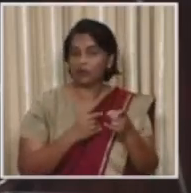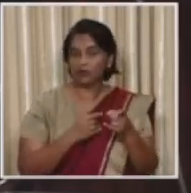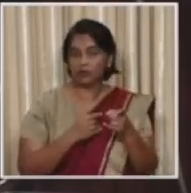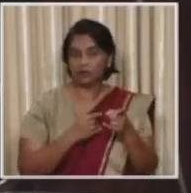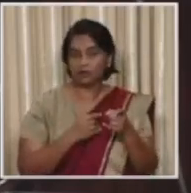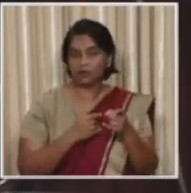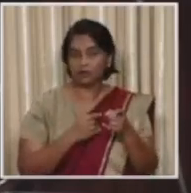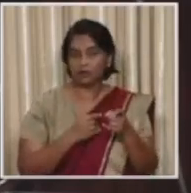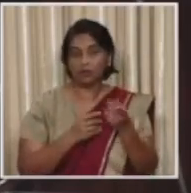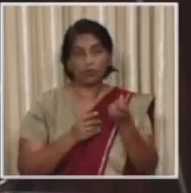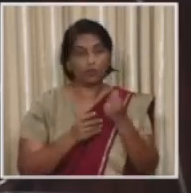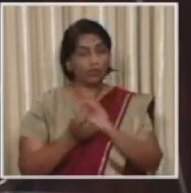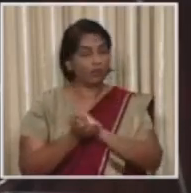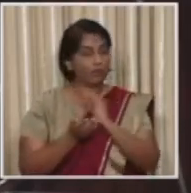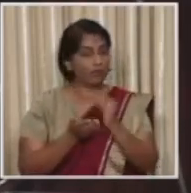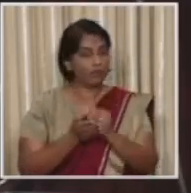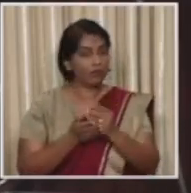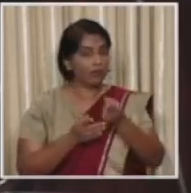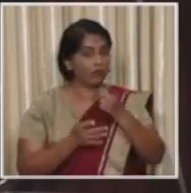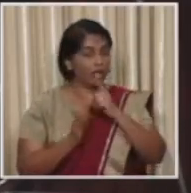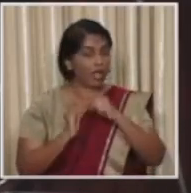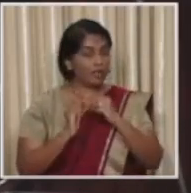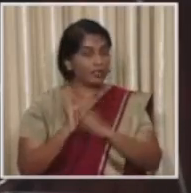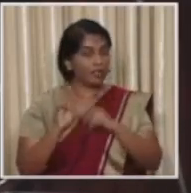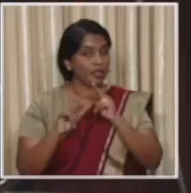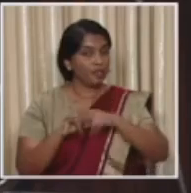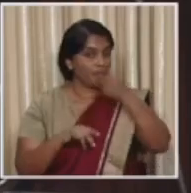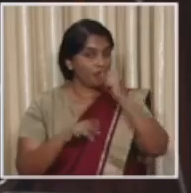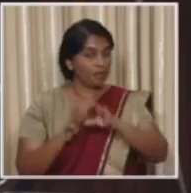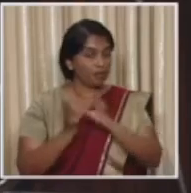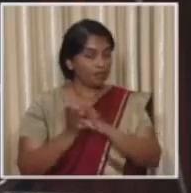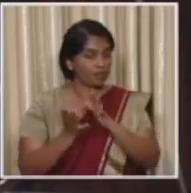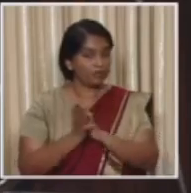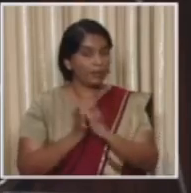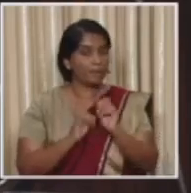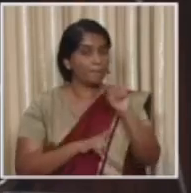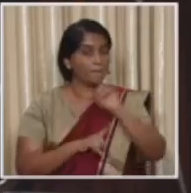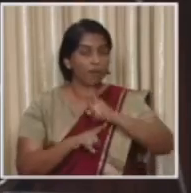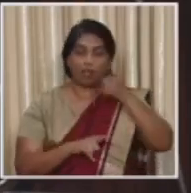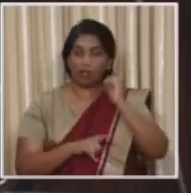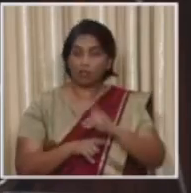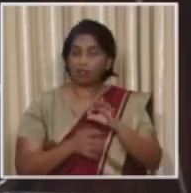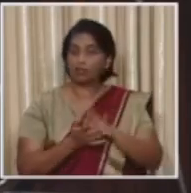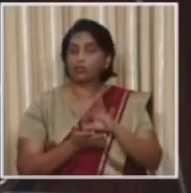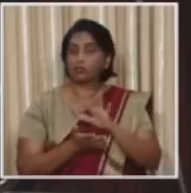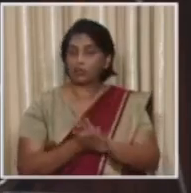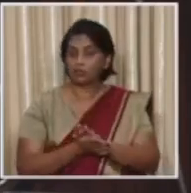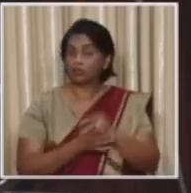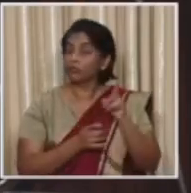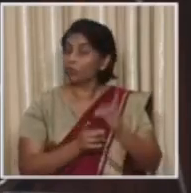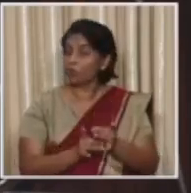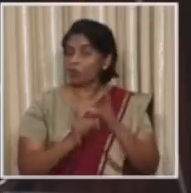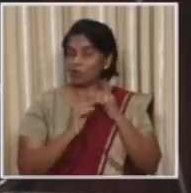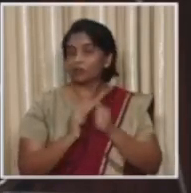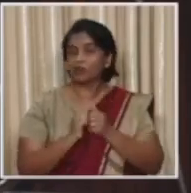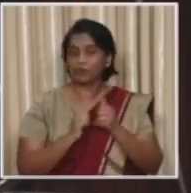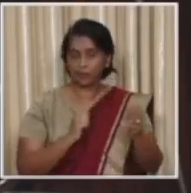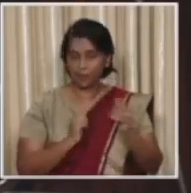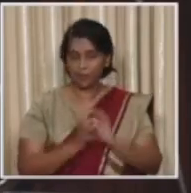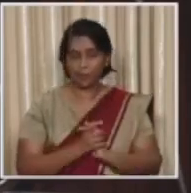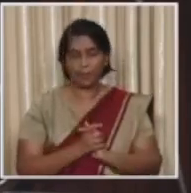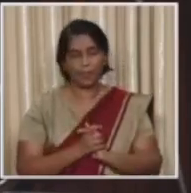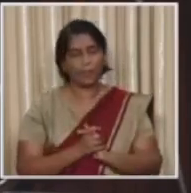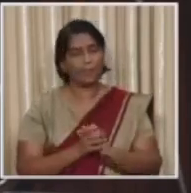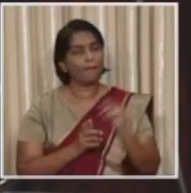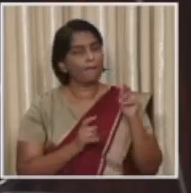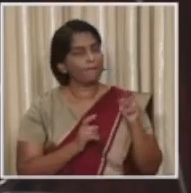අර මුල්්‍ය අරමුදලේ එකඟතාව සම්මත වෙලා තියෙන නිසා, පාර්ලිමේන්තු වෙඩිජන්දෙන් සම්මත වෙලා තියෙන නිසා ඊට අනුව කටයුතු කරන්න කියලා.